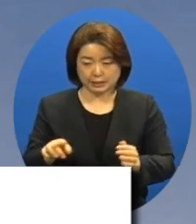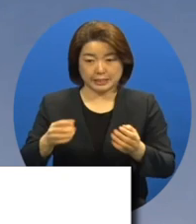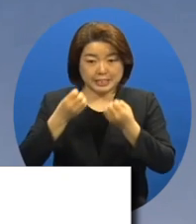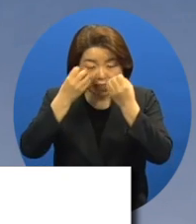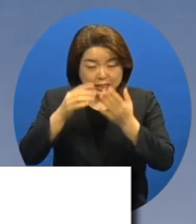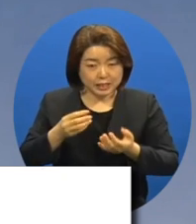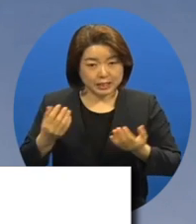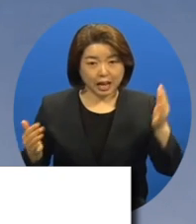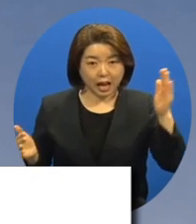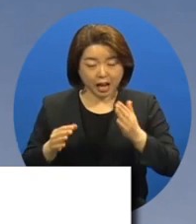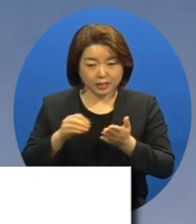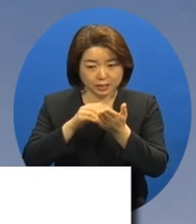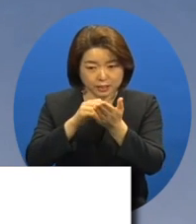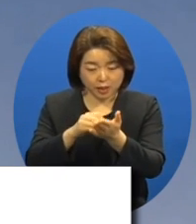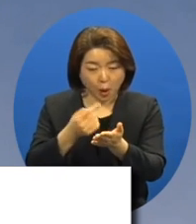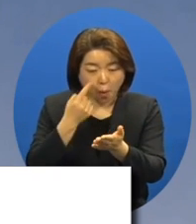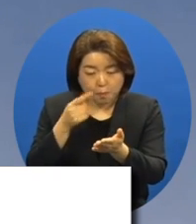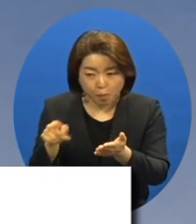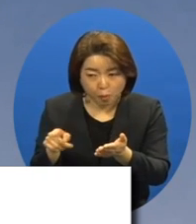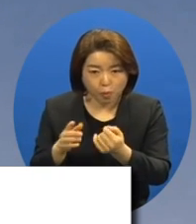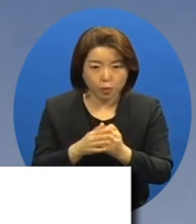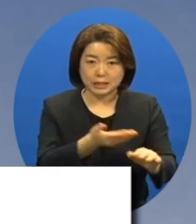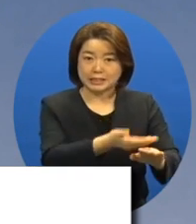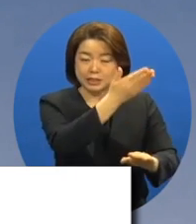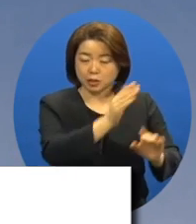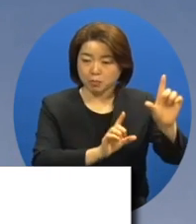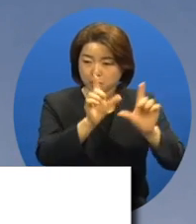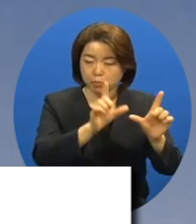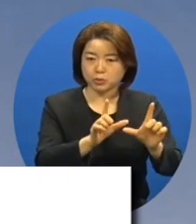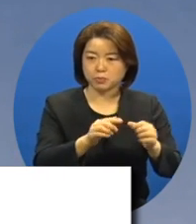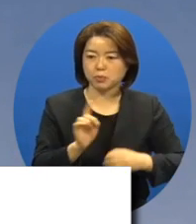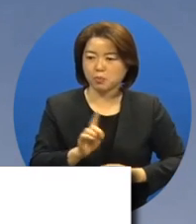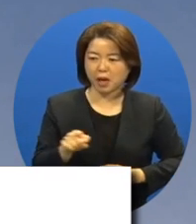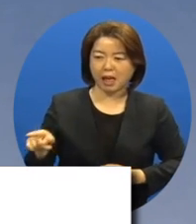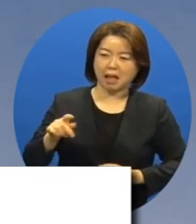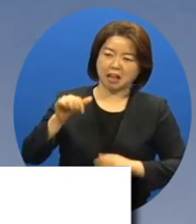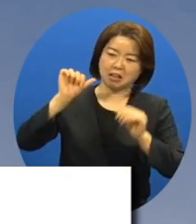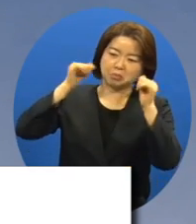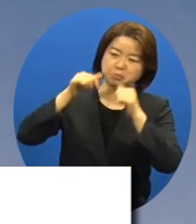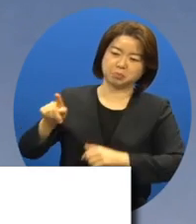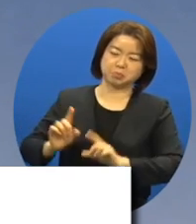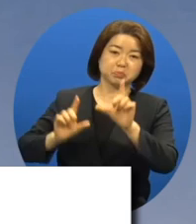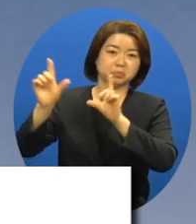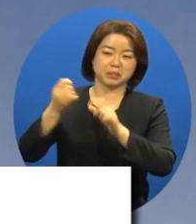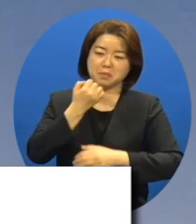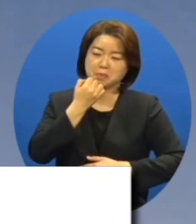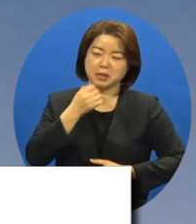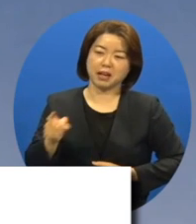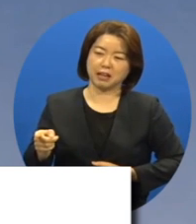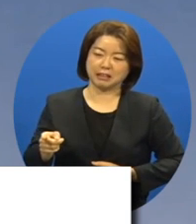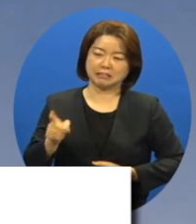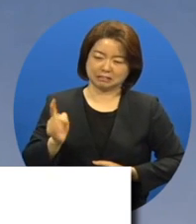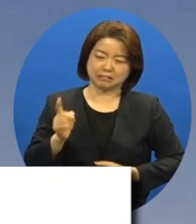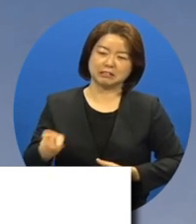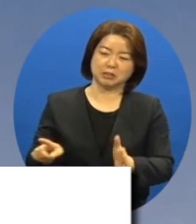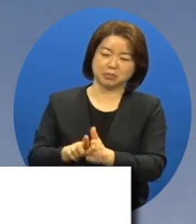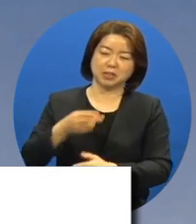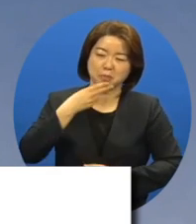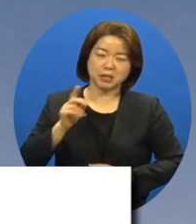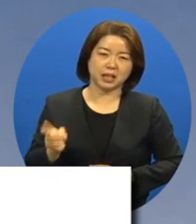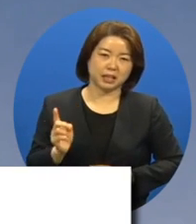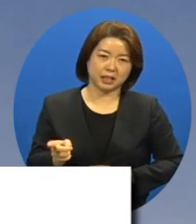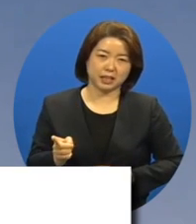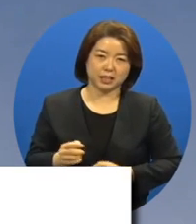그 그들이 하는 태도는 아주 조롱하는 태도 였읍니다 너희들이 믿음이 없구나